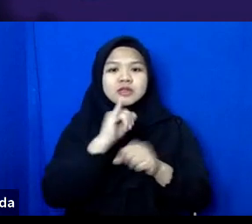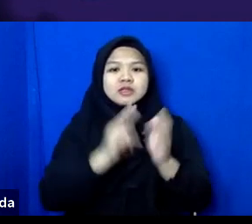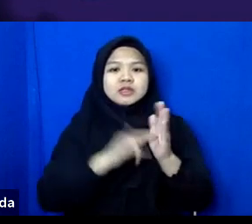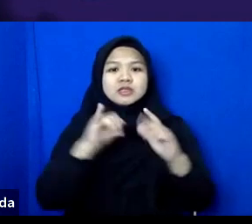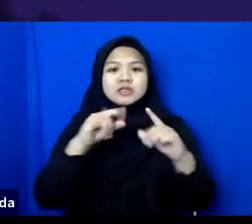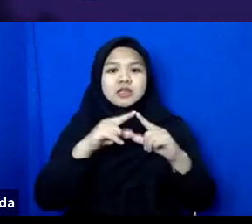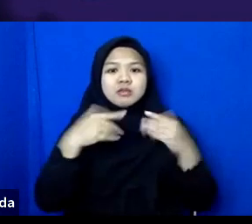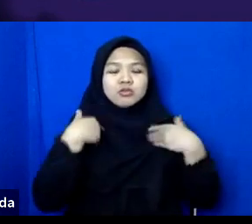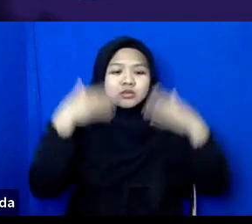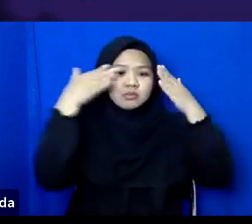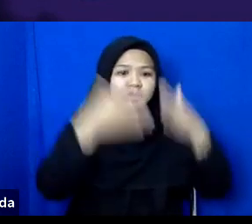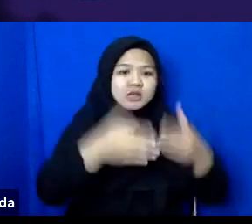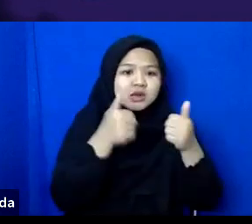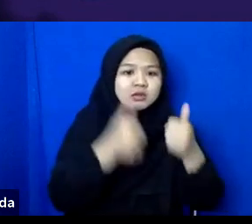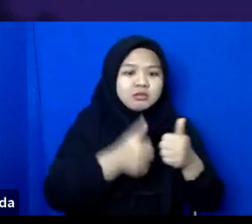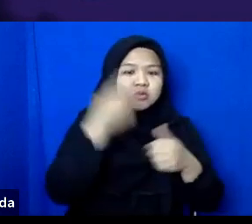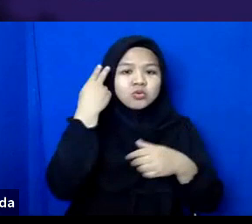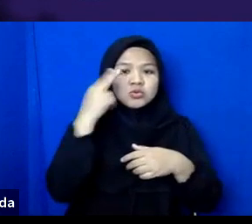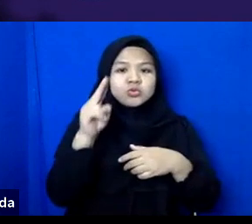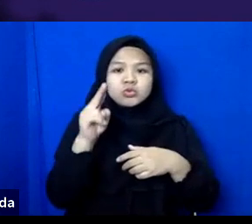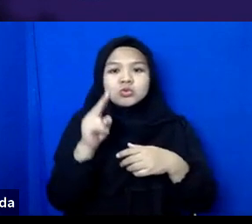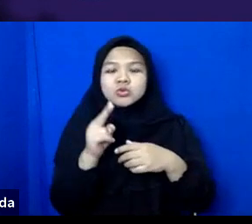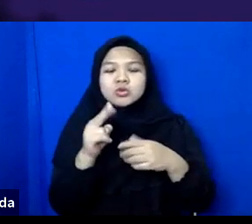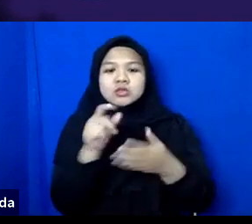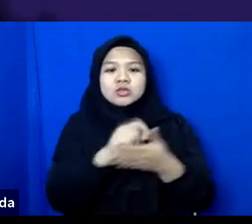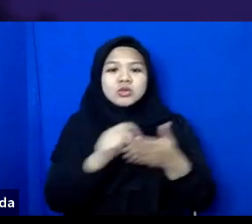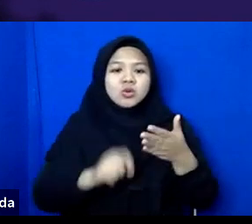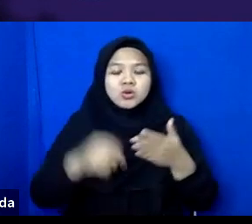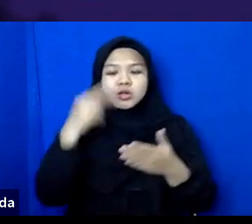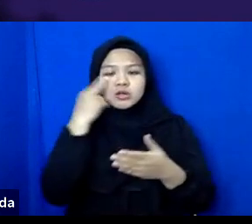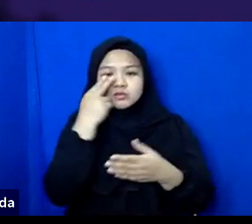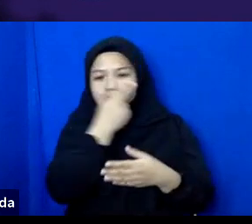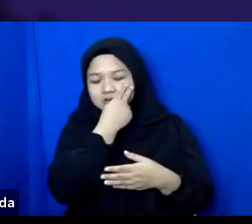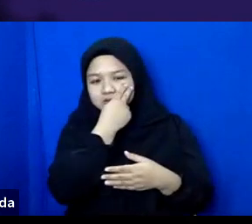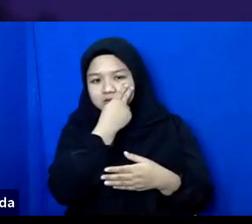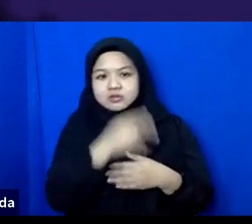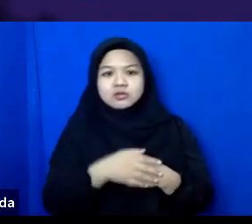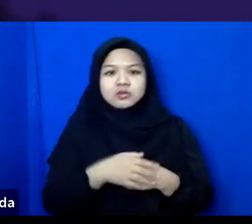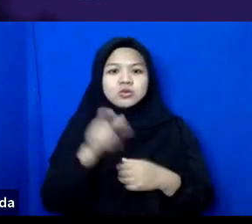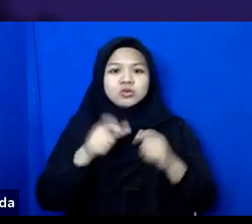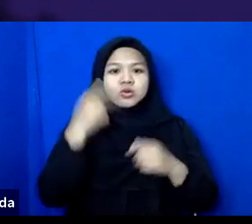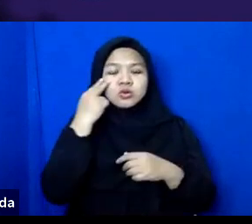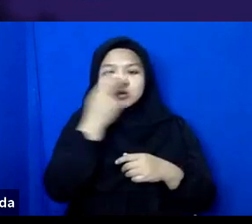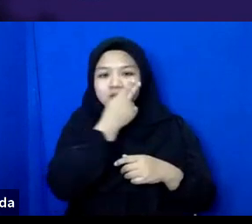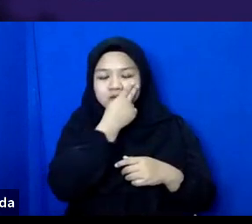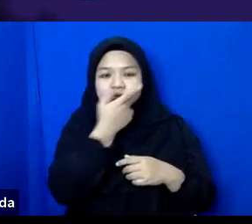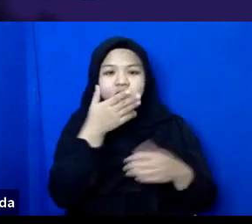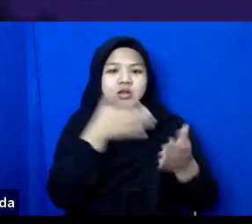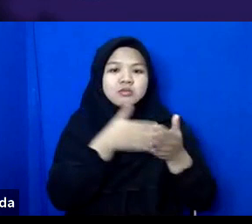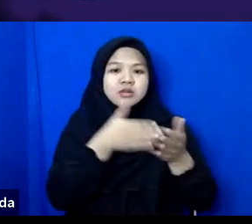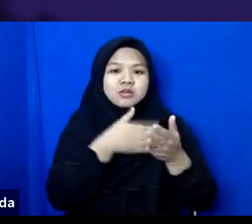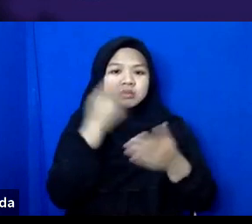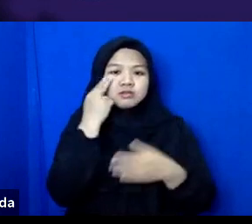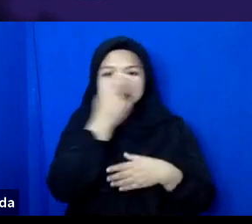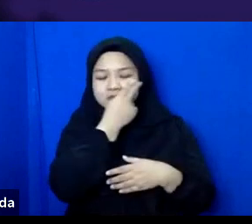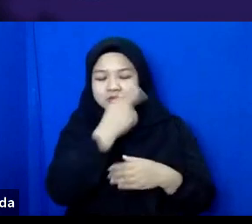perhatian yang bagus Doa apa namanya magnets for untuk Blend visually impaired gitu untuk anggota dan penghambat atas